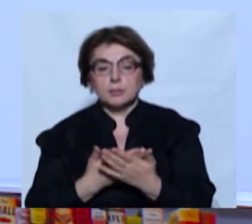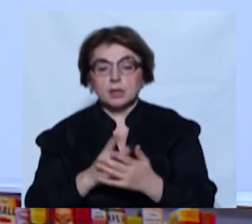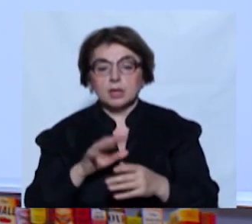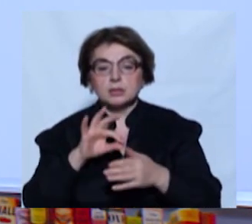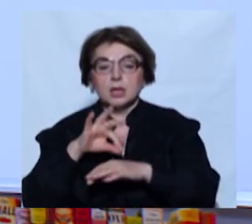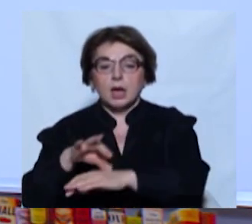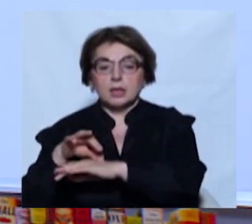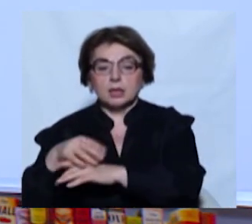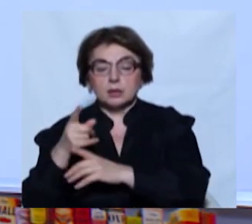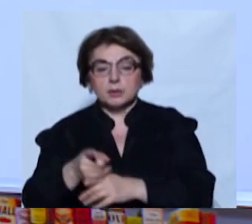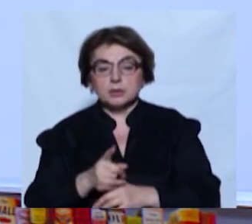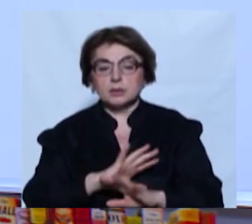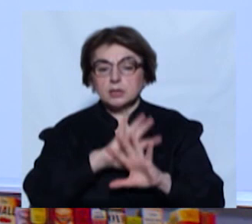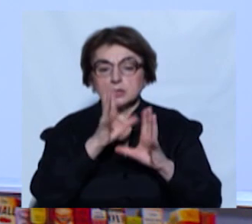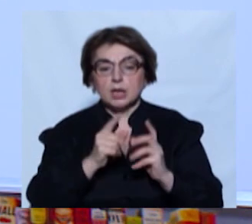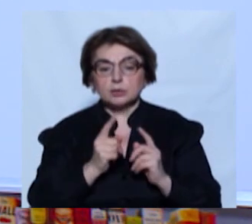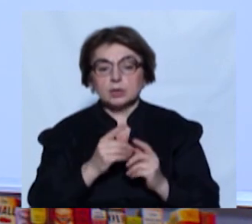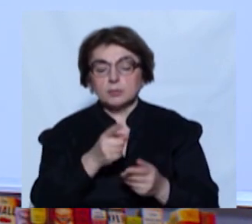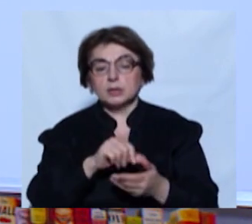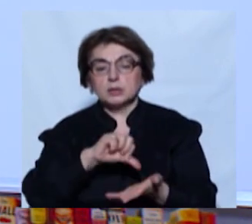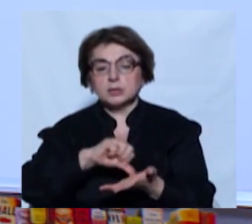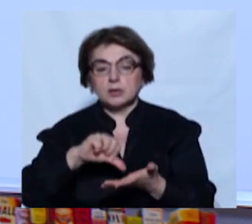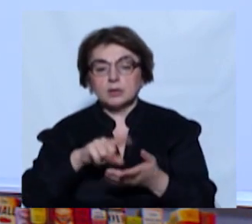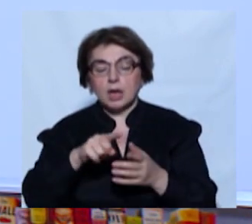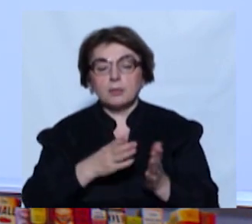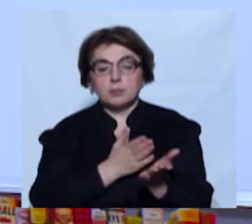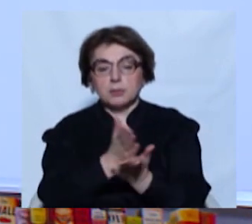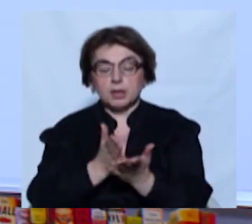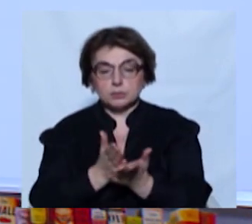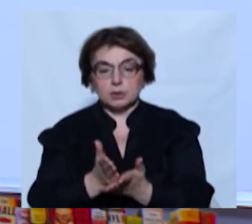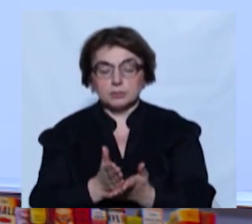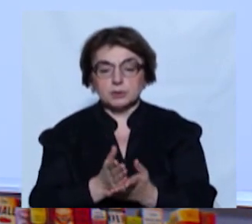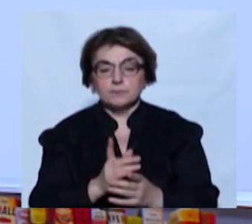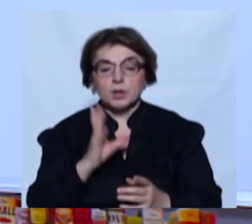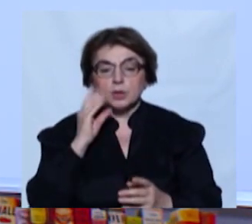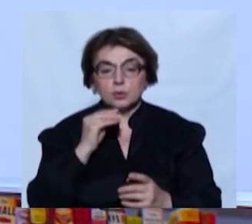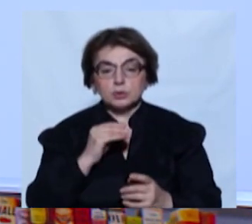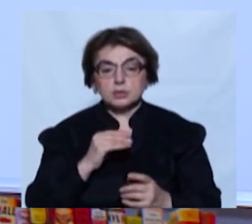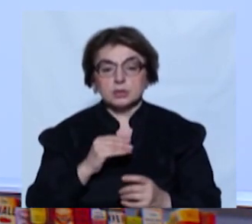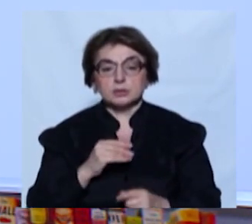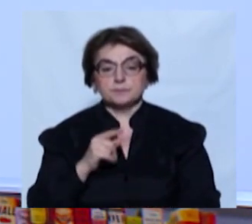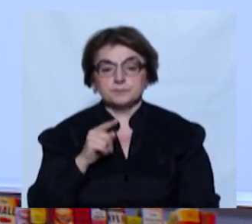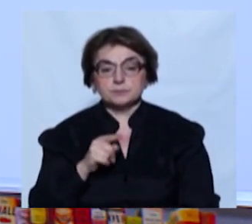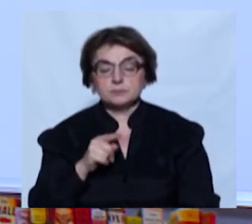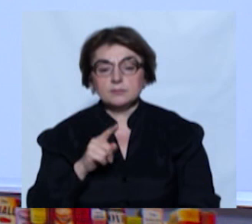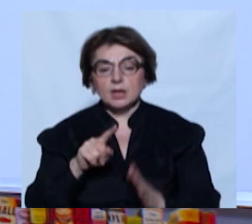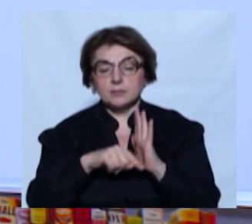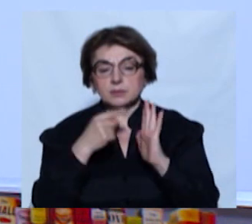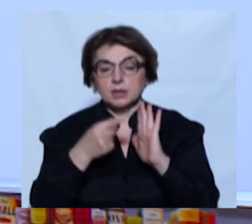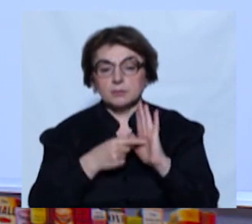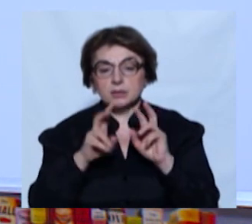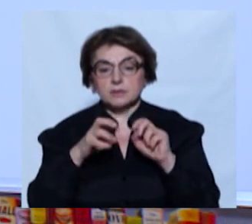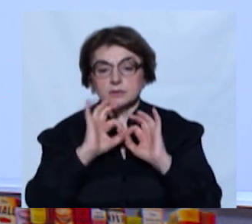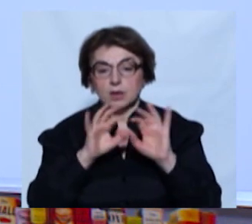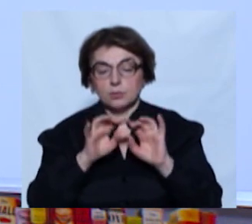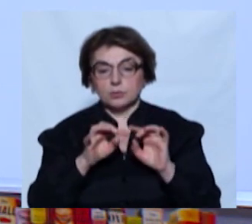ღონისძიებებს ახორციელებს და საერთოდ როგორია მათი როლი სწორედ აი ამ მიმართულებით. როდესაც ამ საკითხზე ვსაუბრობთ, რა